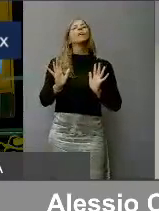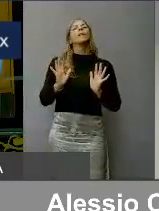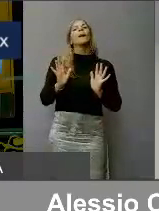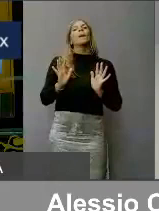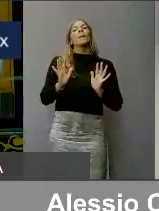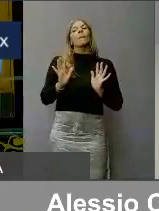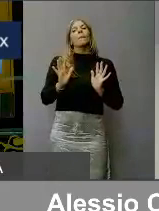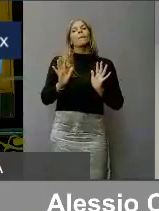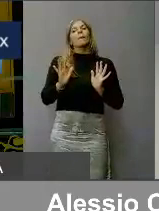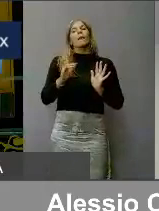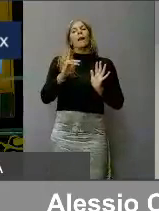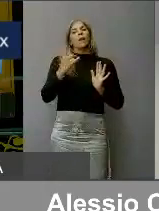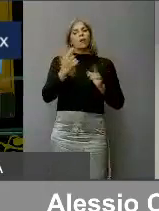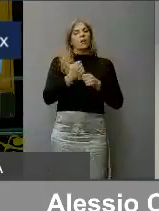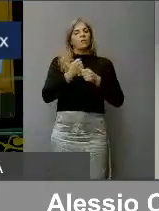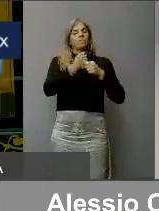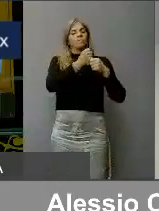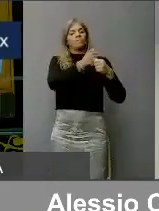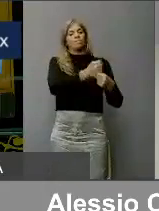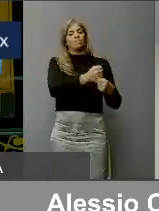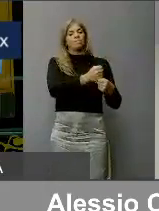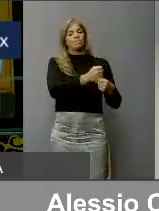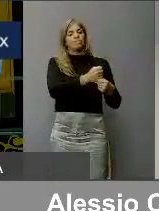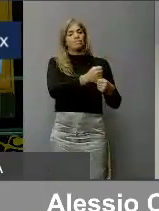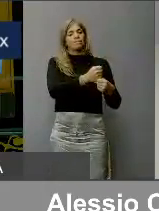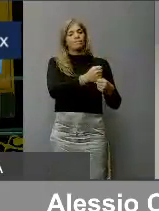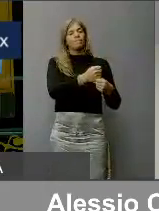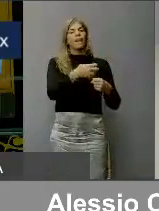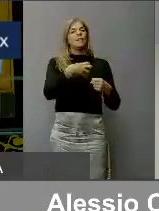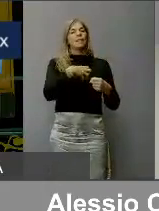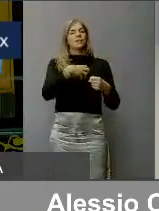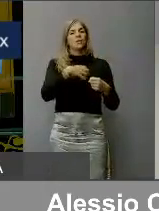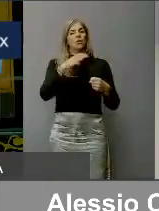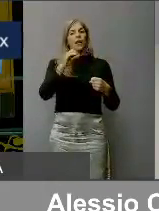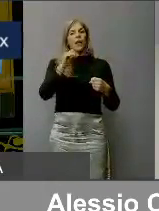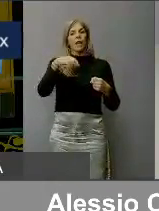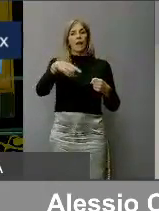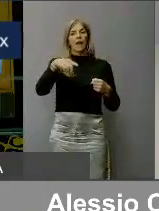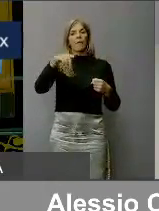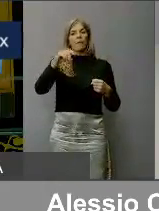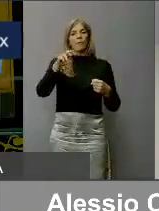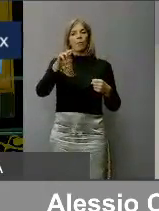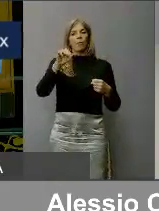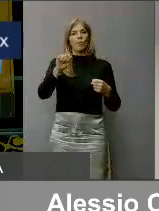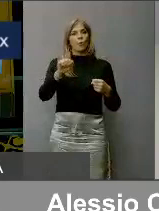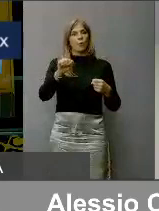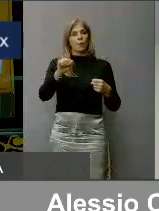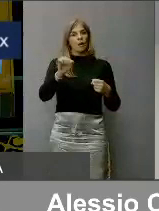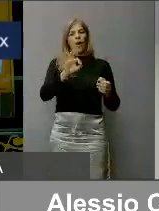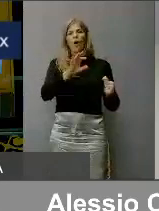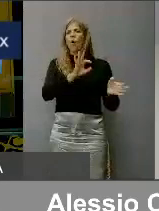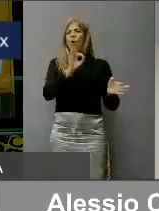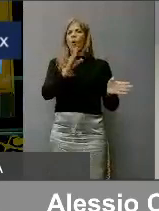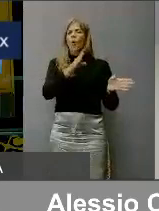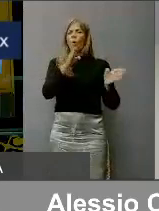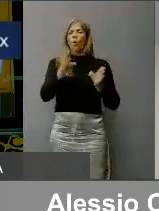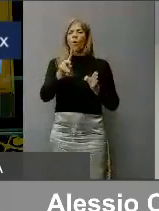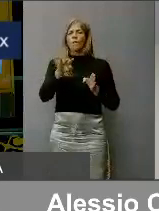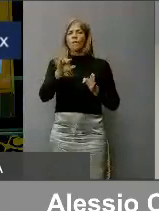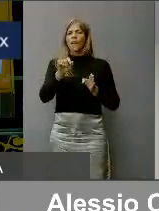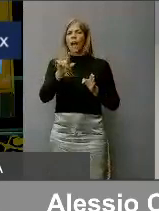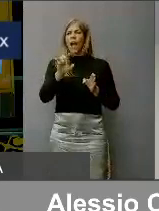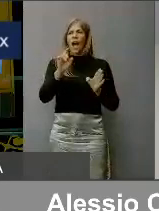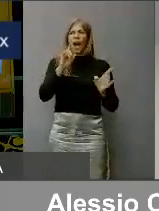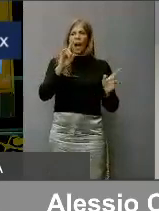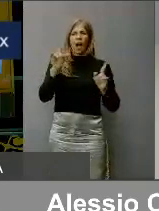parere cioè darei la parola scusate l'assessore campano risponderei all assessore di ali non